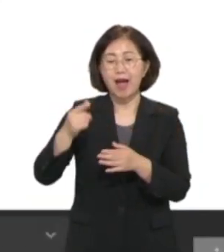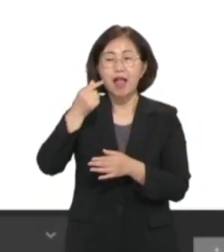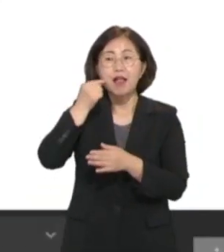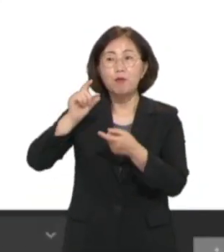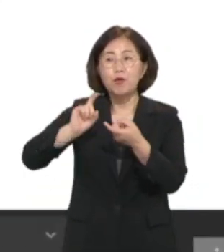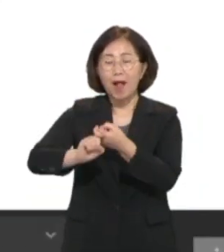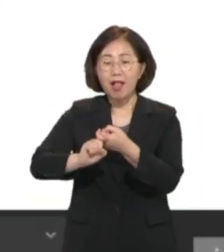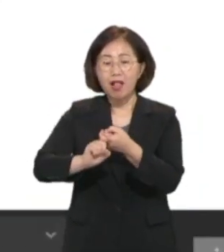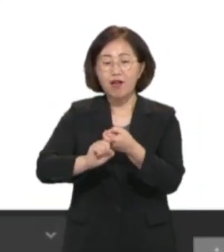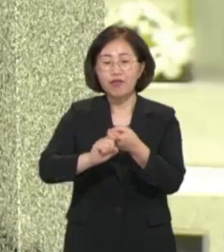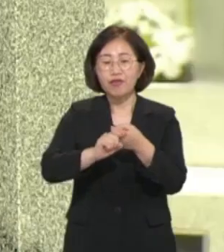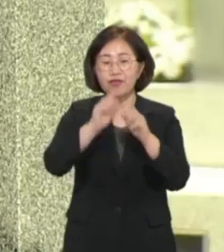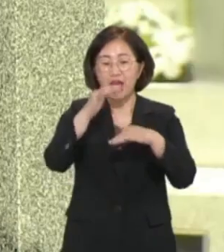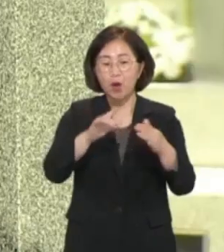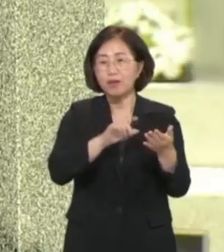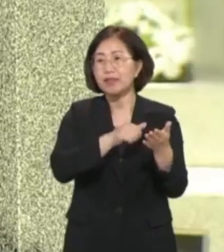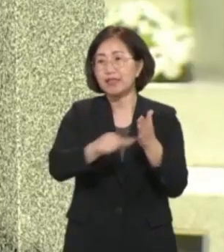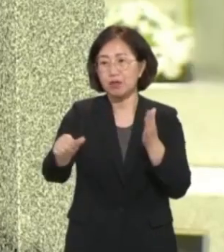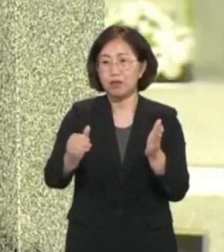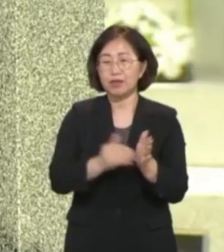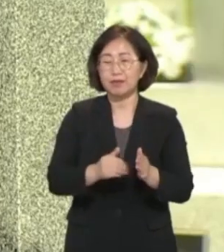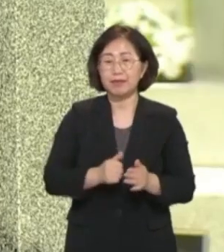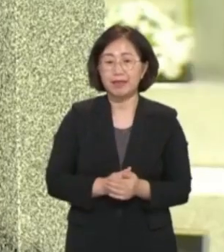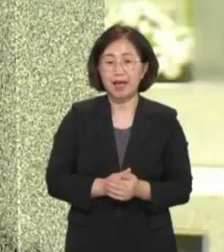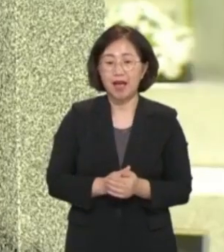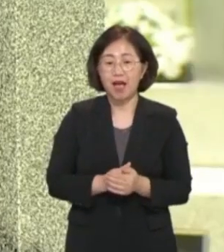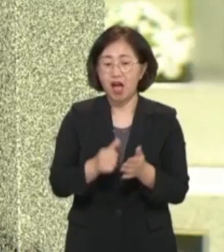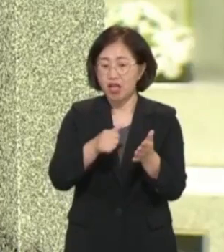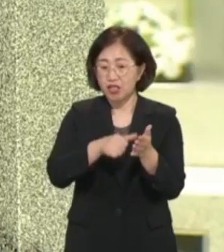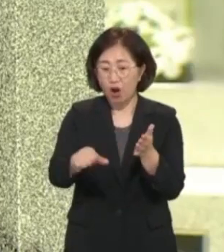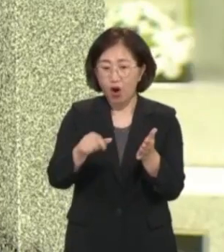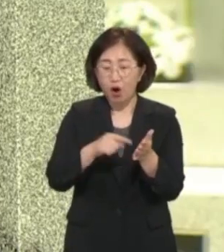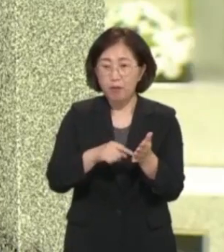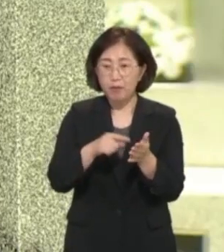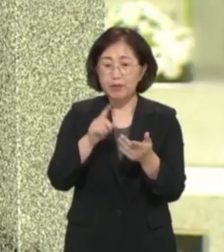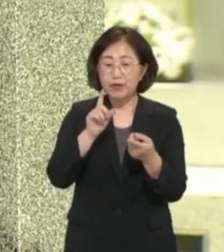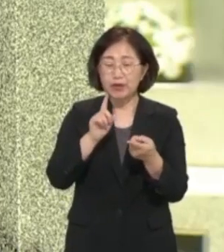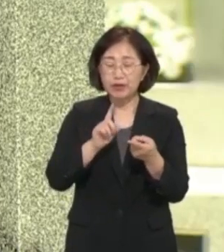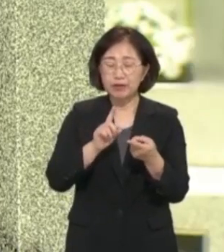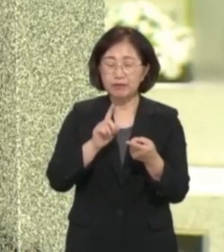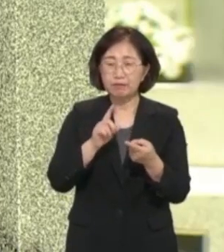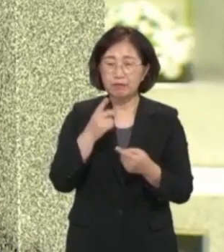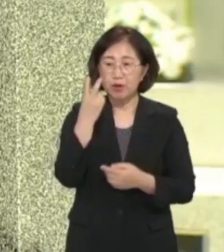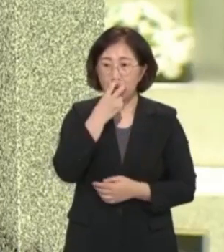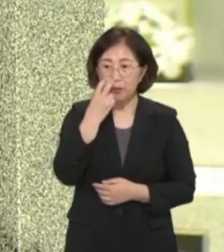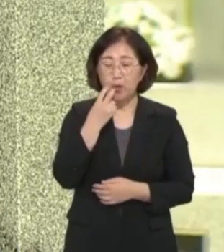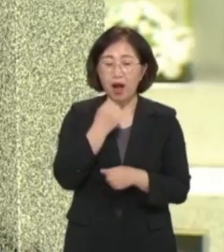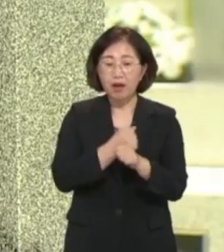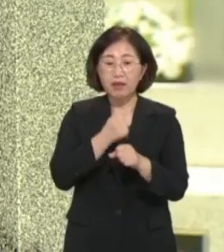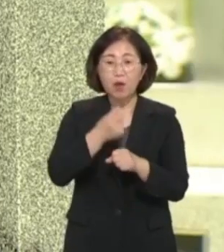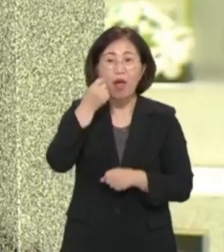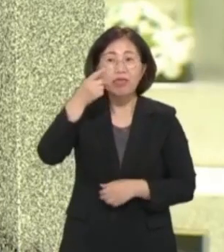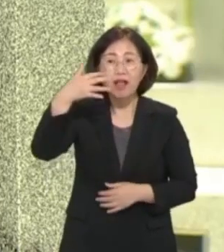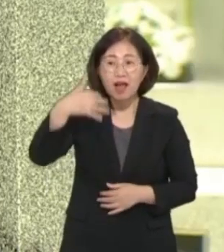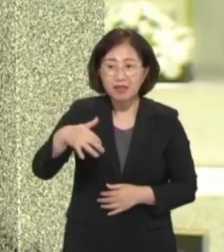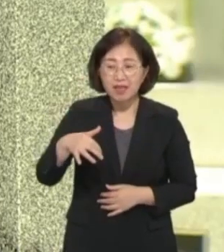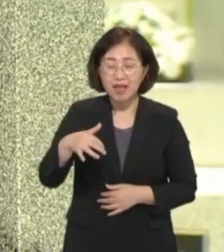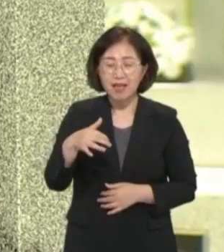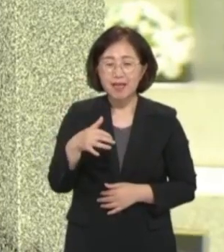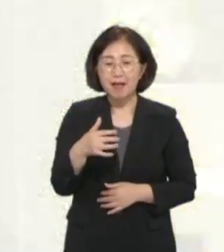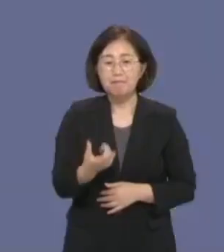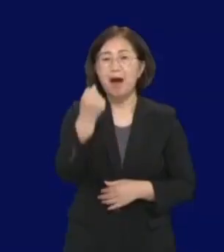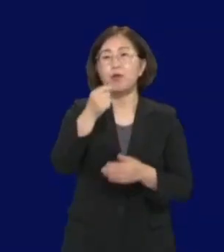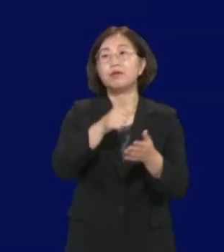삭제했습니다. 박민식 보훈부 장관이 문구 삭제를 검토하겠다고 밝힌 지 한 달도 채 지나지 않아 문구가 삭제된